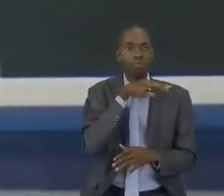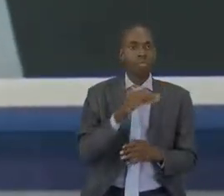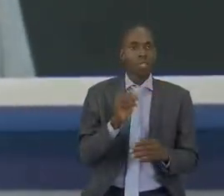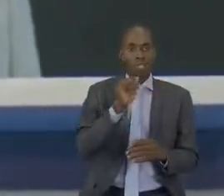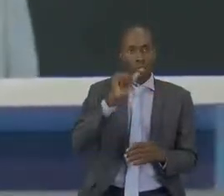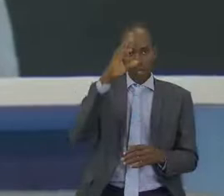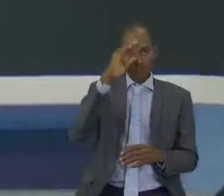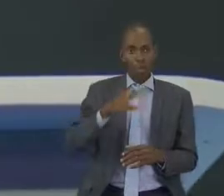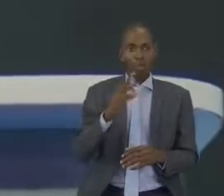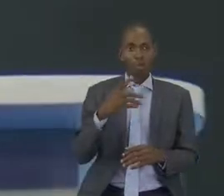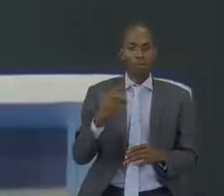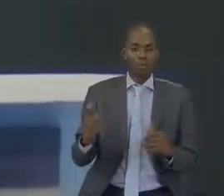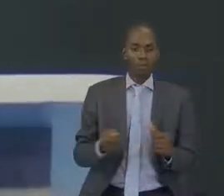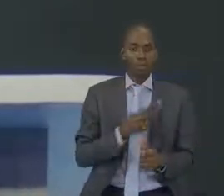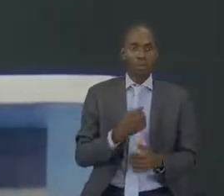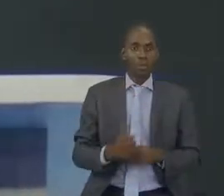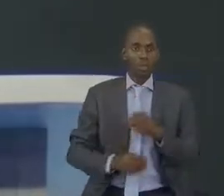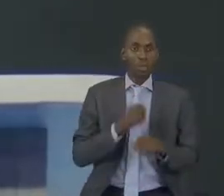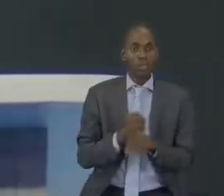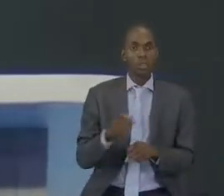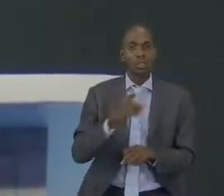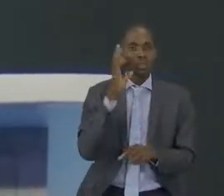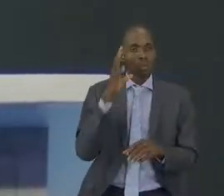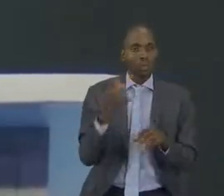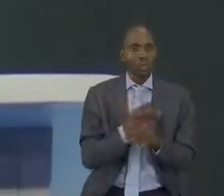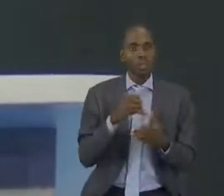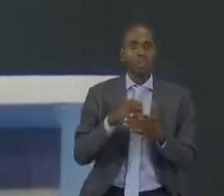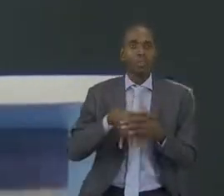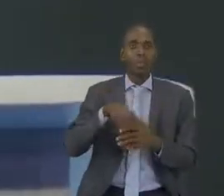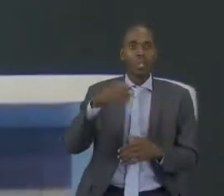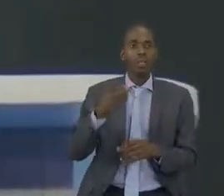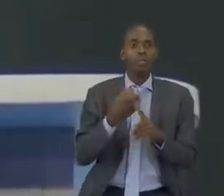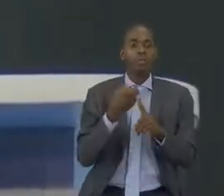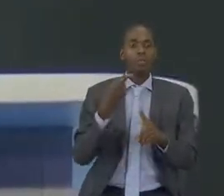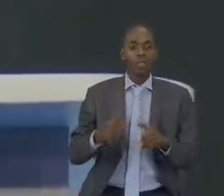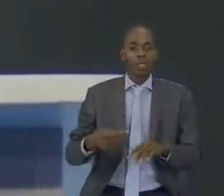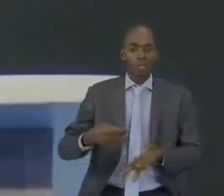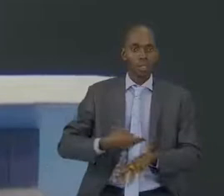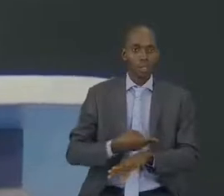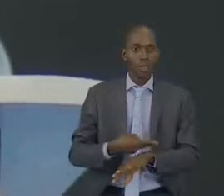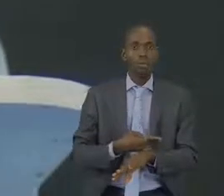d'un an. Vous pourrez prendre un agneau ou un chevreau.